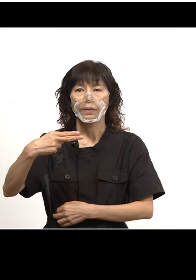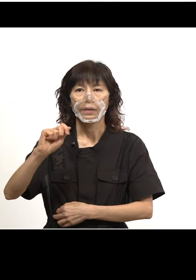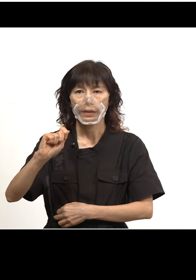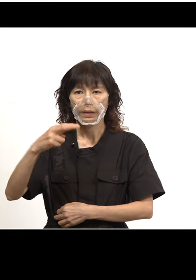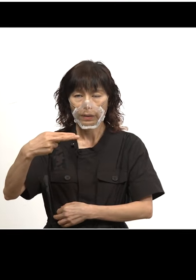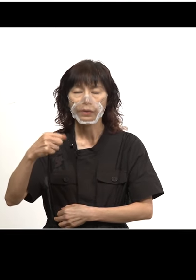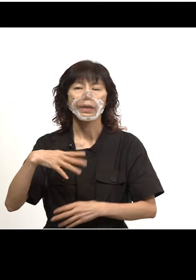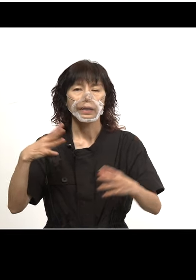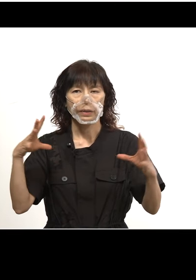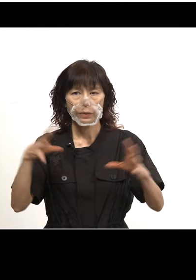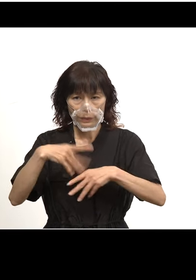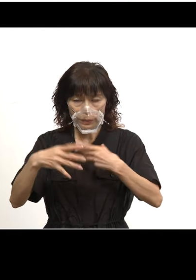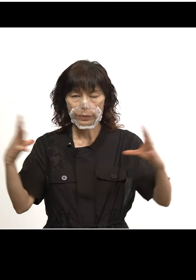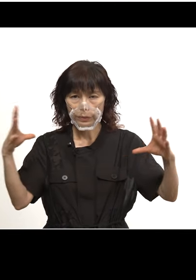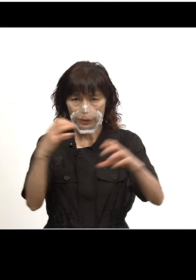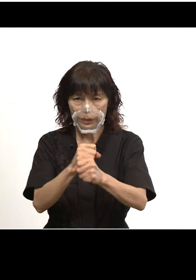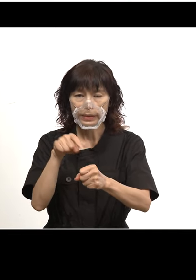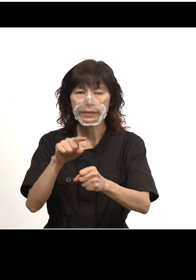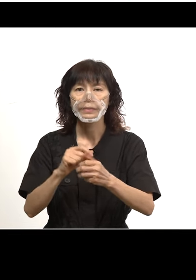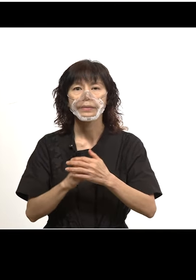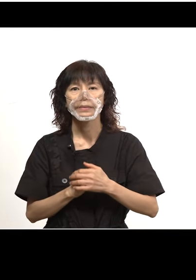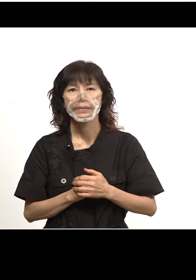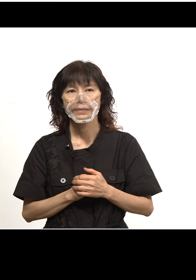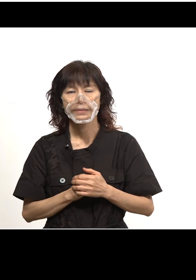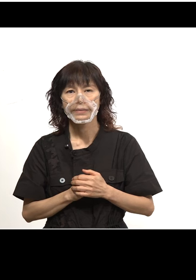個活動嘅總結。